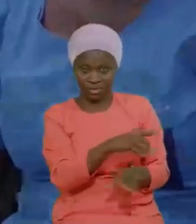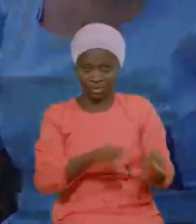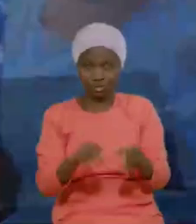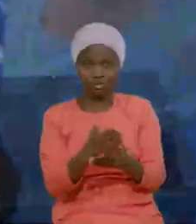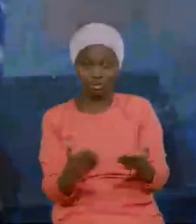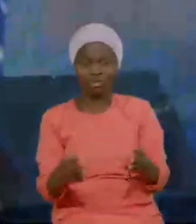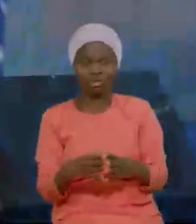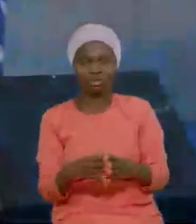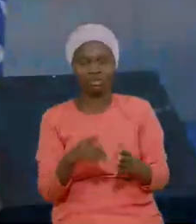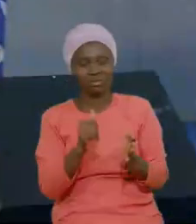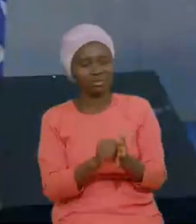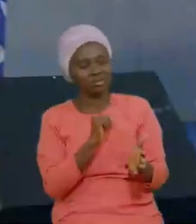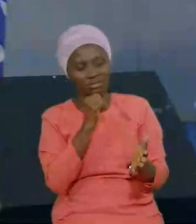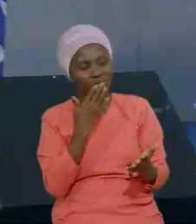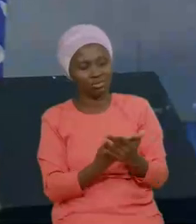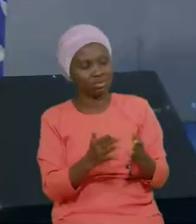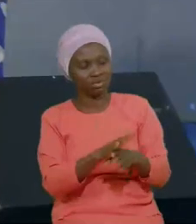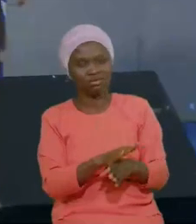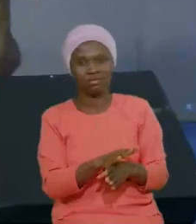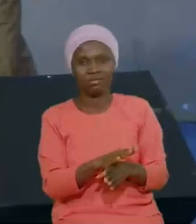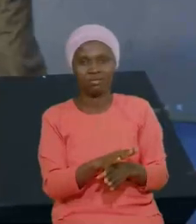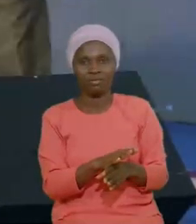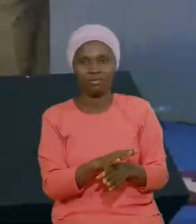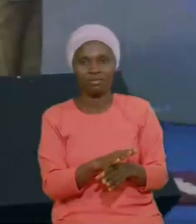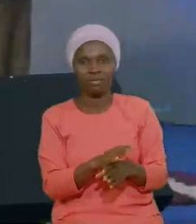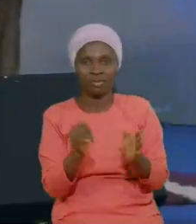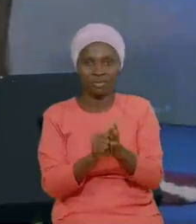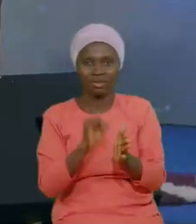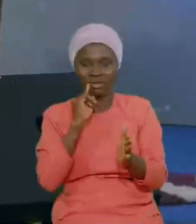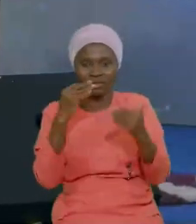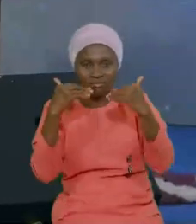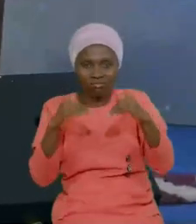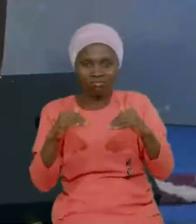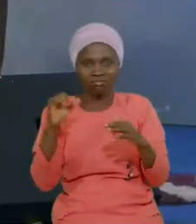gens qui font quelque chose. Ils disent ça, c'est assez bon.